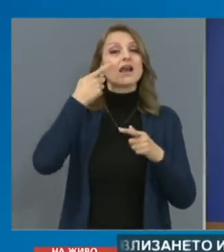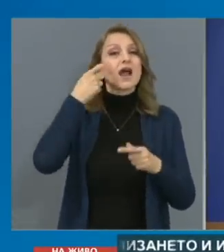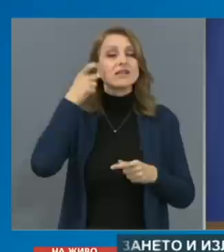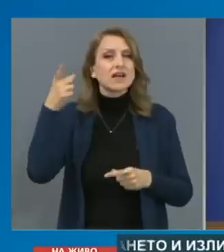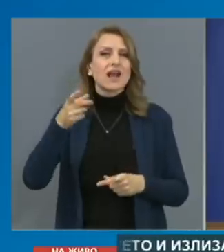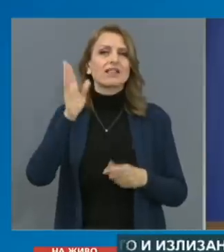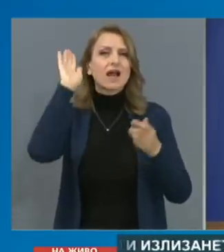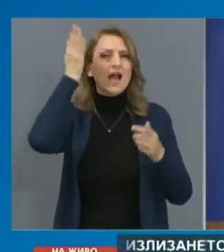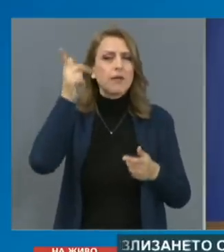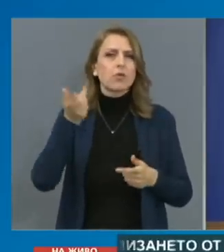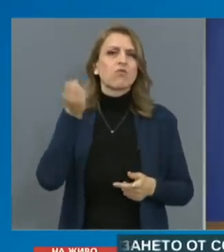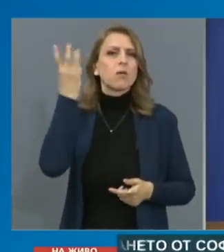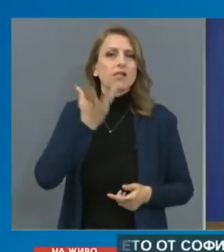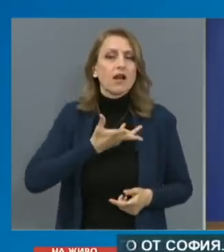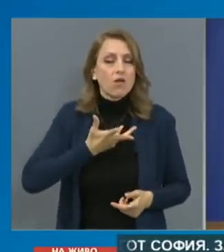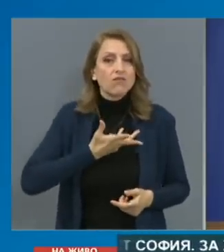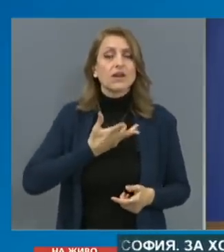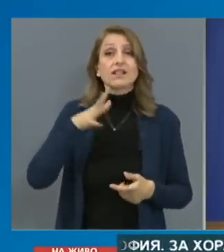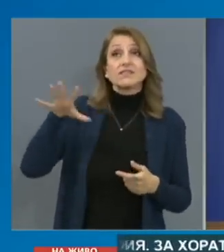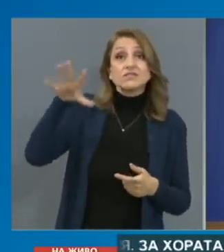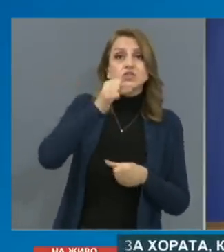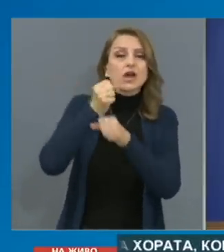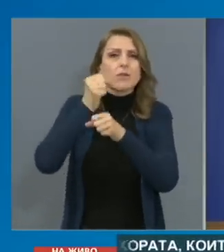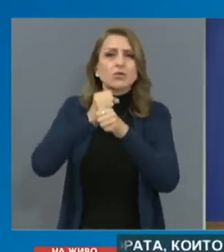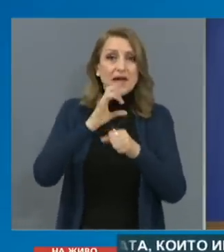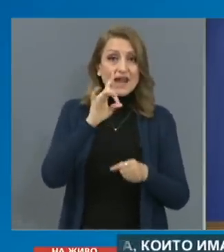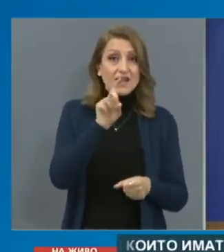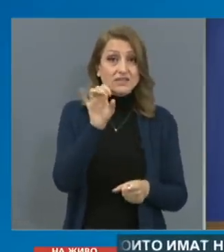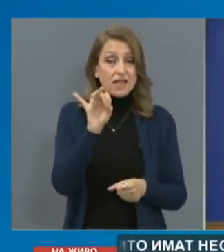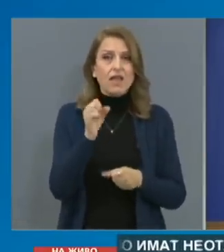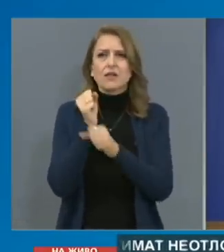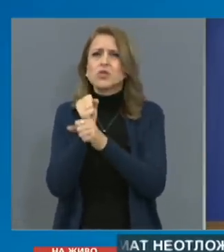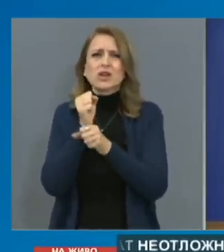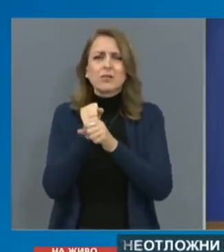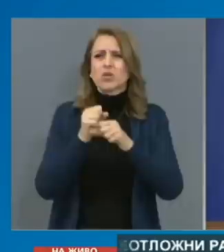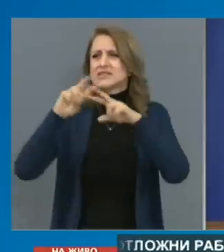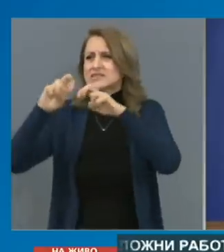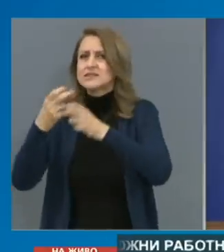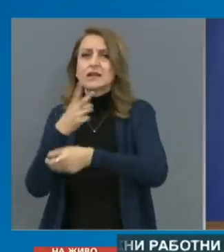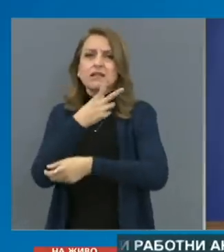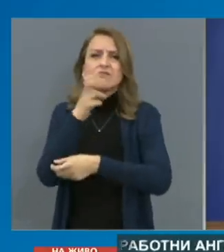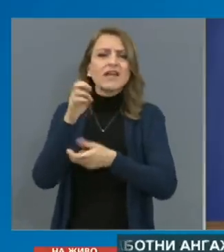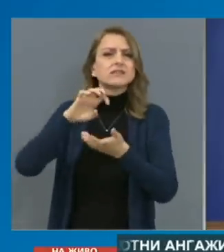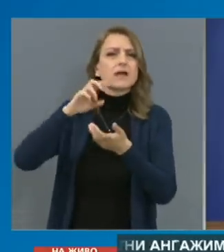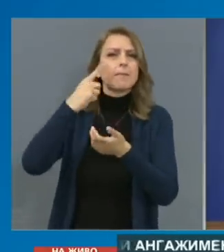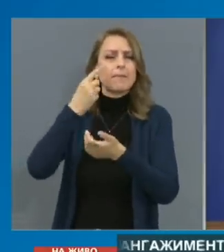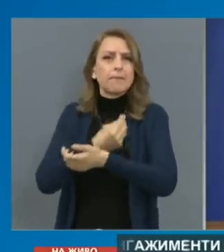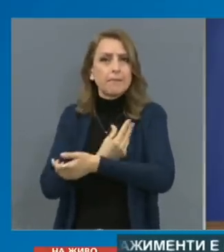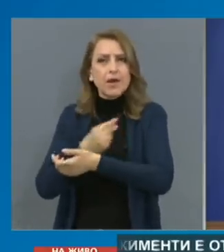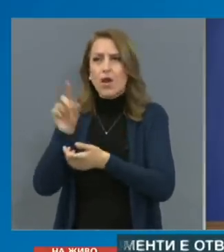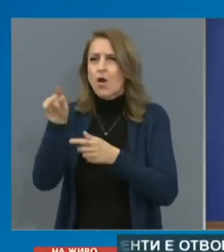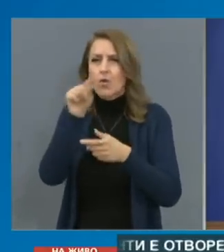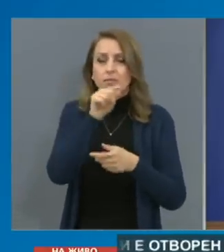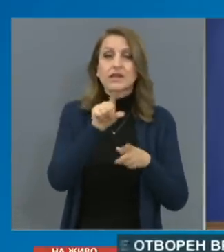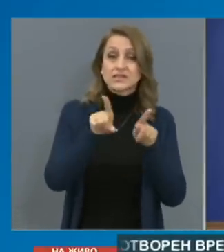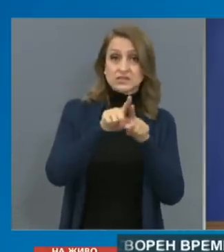в Благоевград, работиха нон-стоп. Набираха по около 200 проби. Днеска пак са в кварталите и не